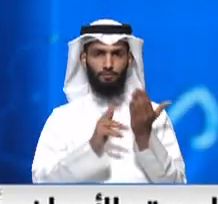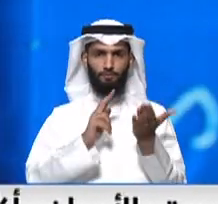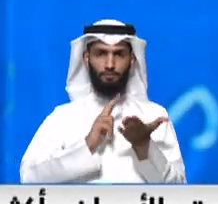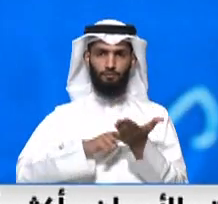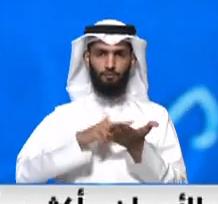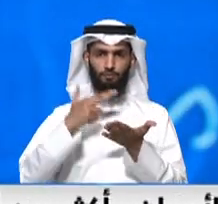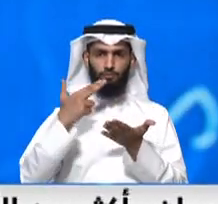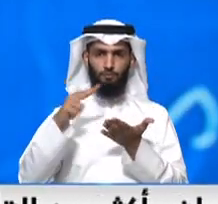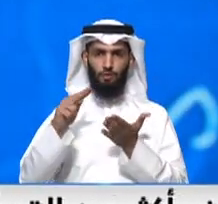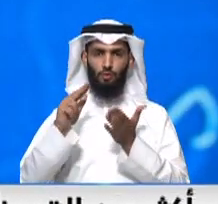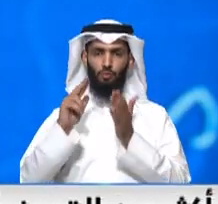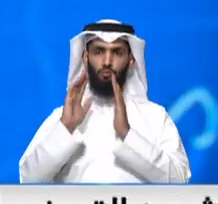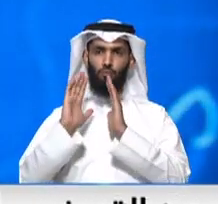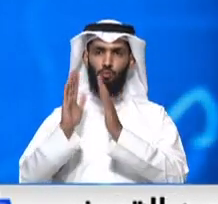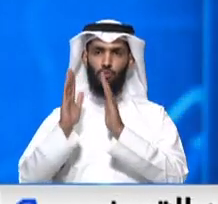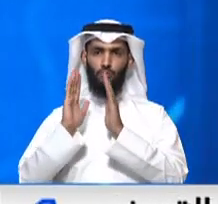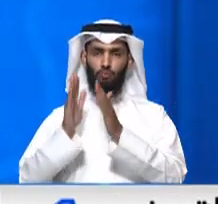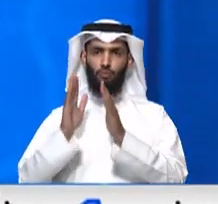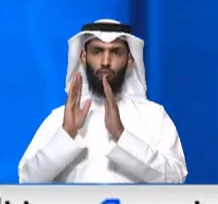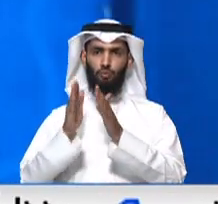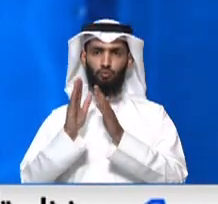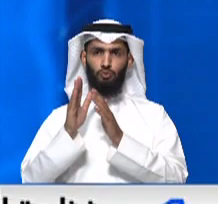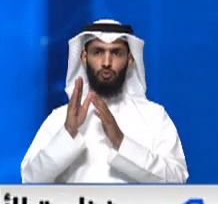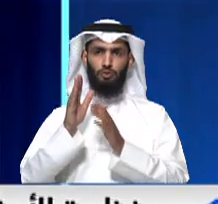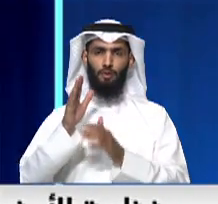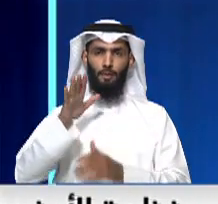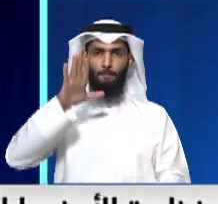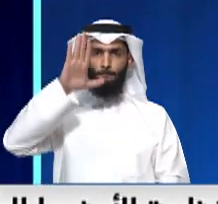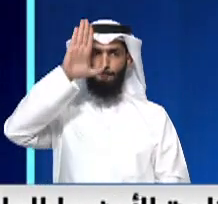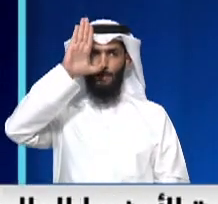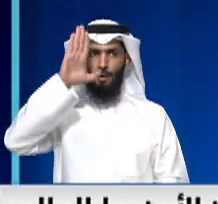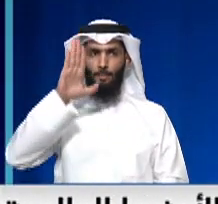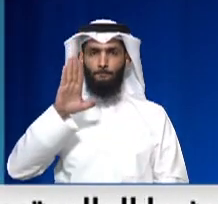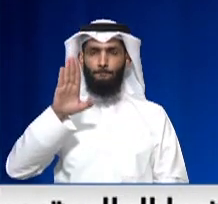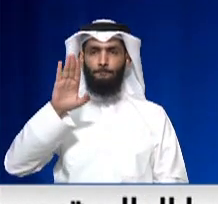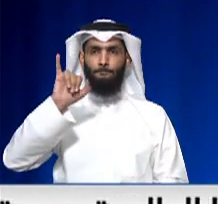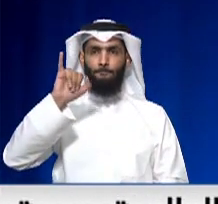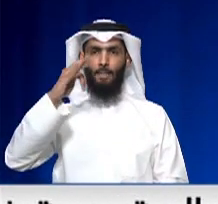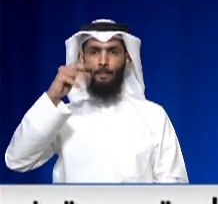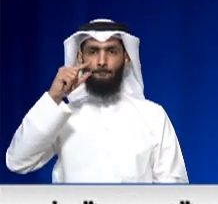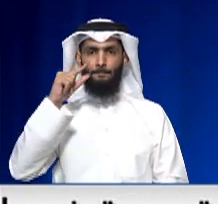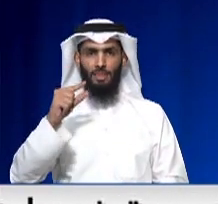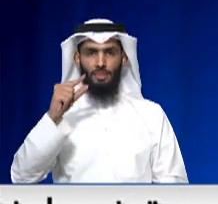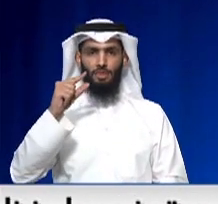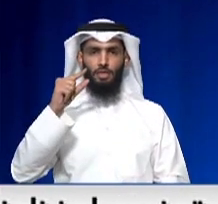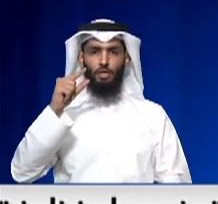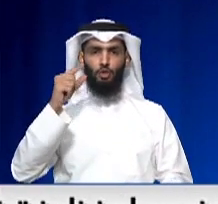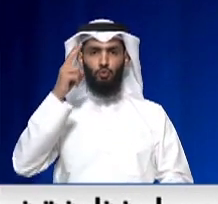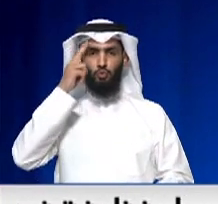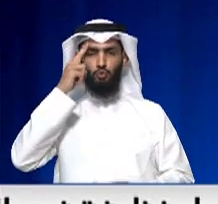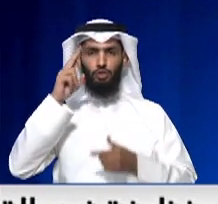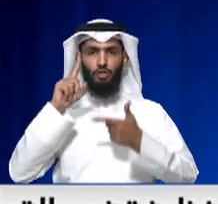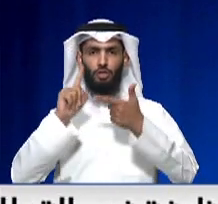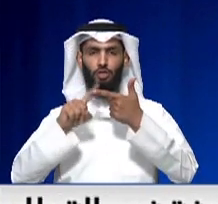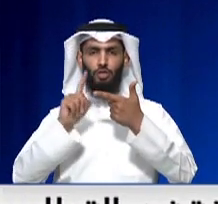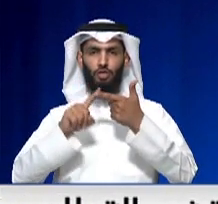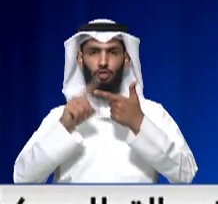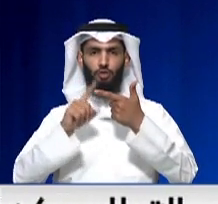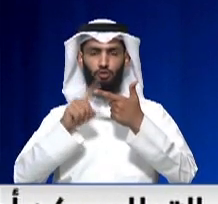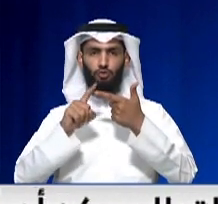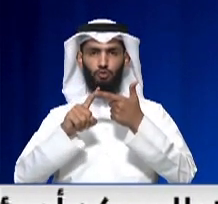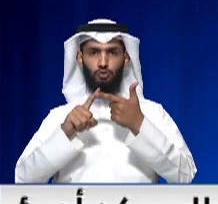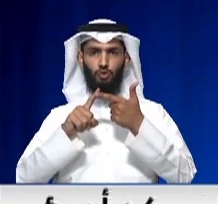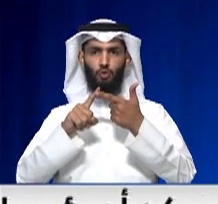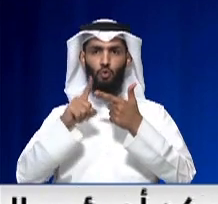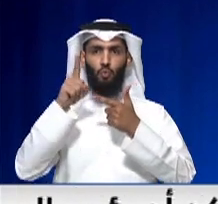تهنئه الى اخيه صاحب السمو الملكي الامير محمد بن سلمان بن عبد العزيز ال سعود ولي العهد